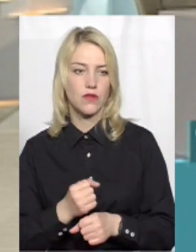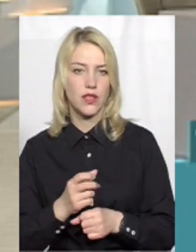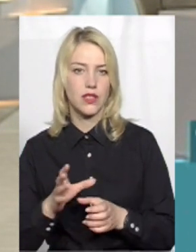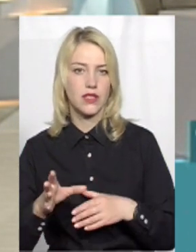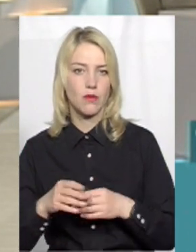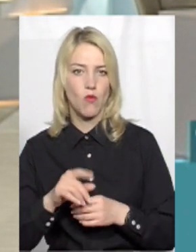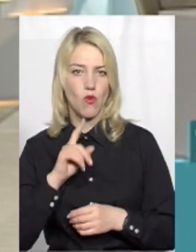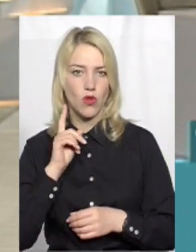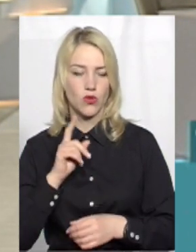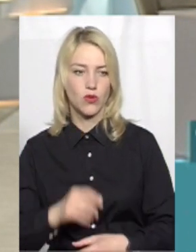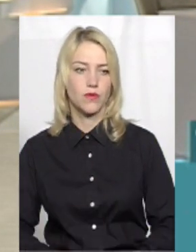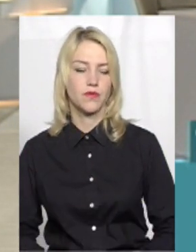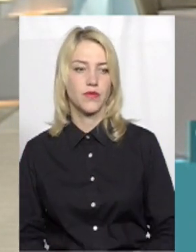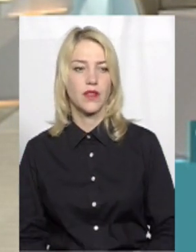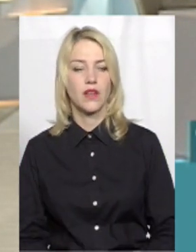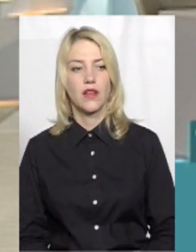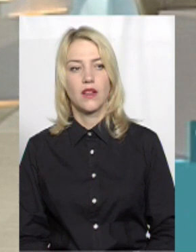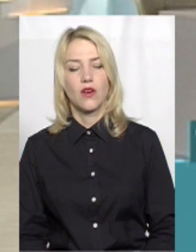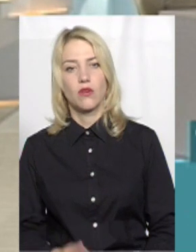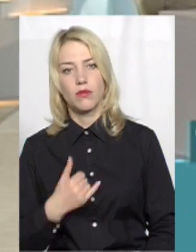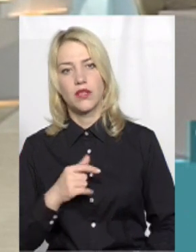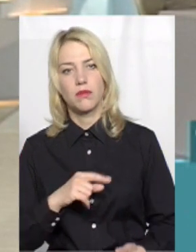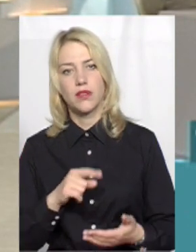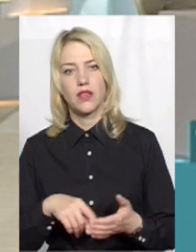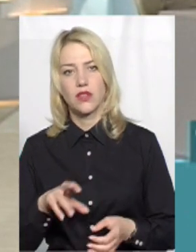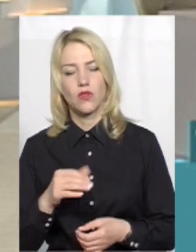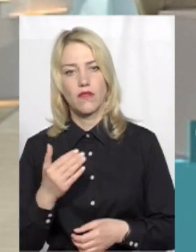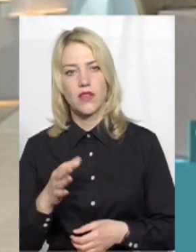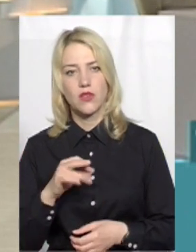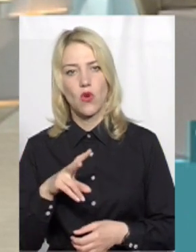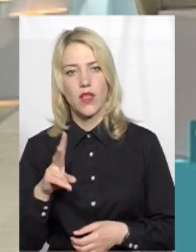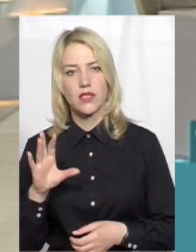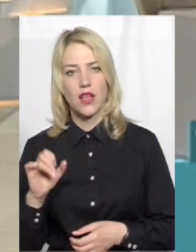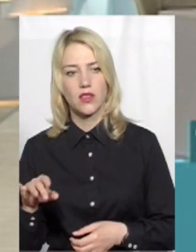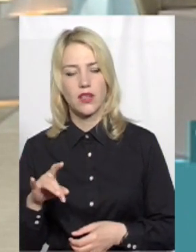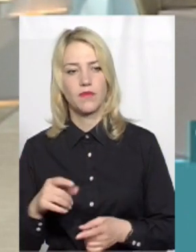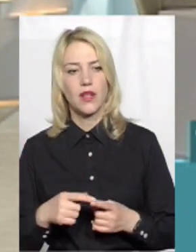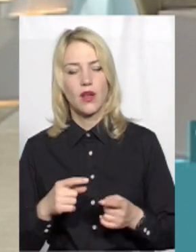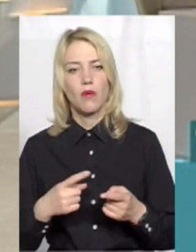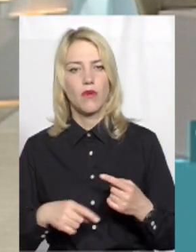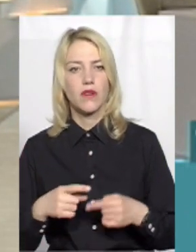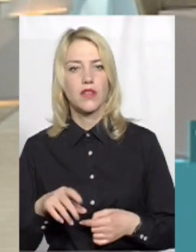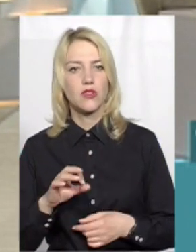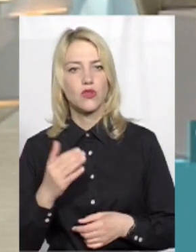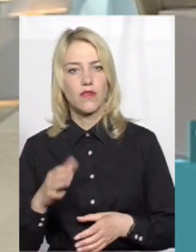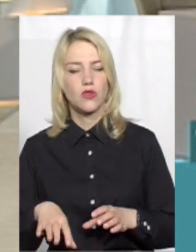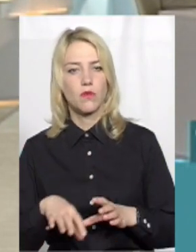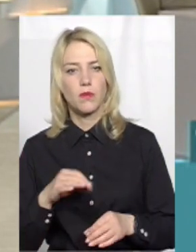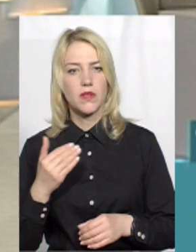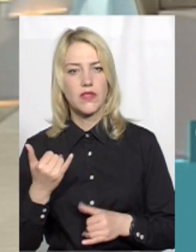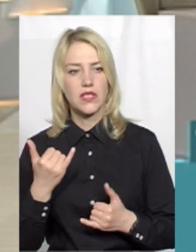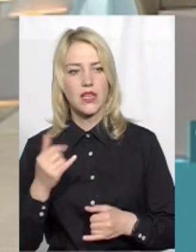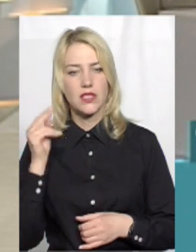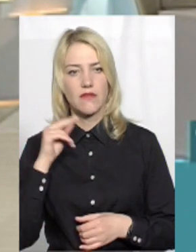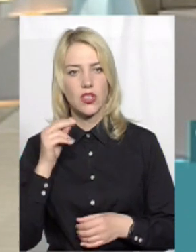молоддю. Дякую. У мене запитання до вас, пані Олександро. Повертаючись до вашого обрання, зараз ви